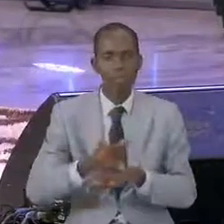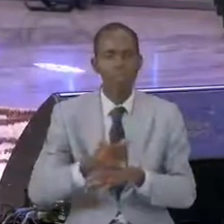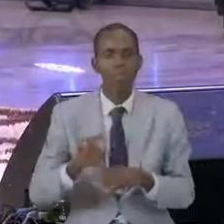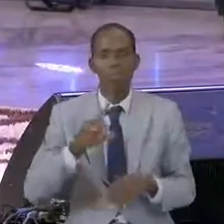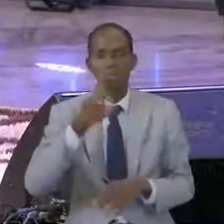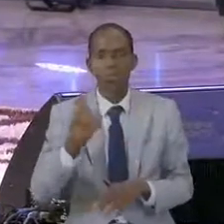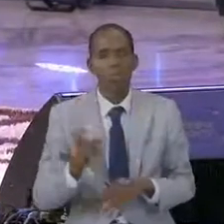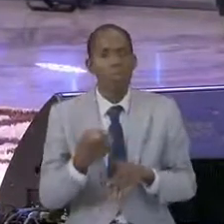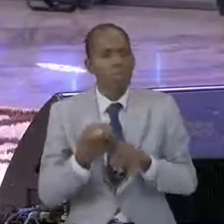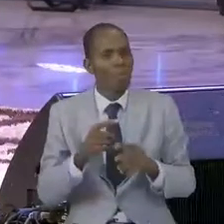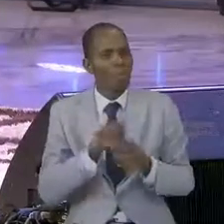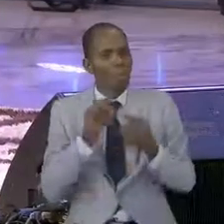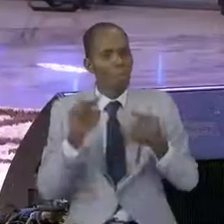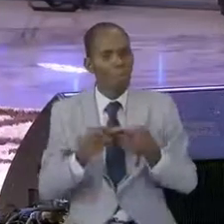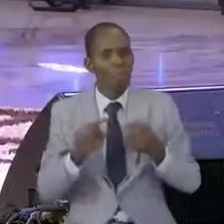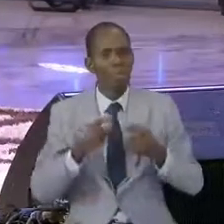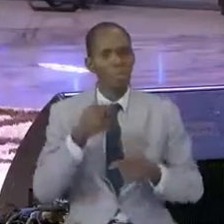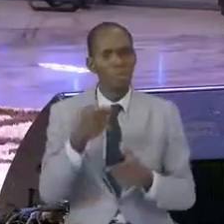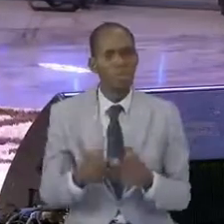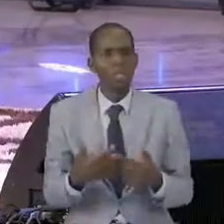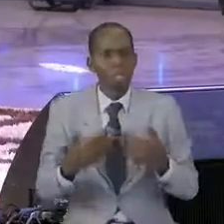qu'il y a de livret